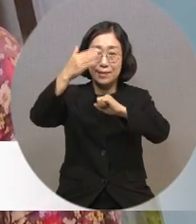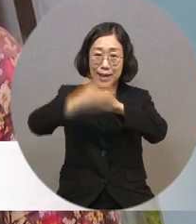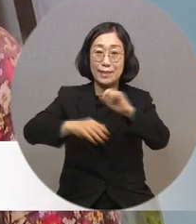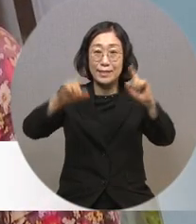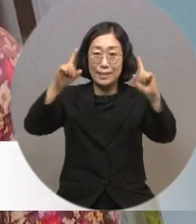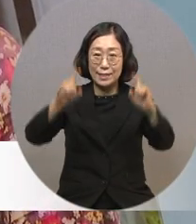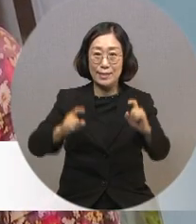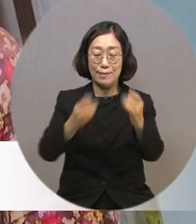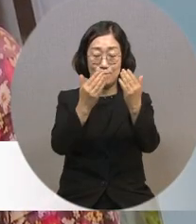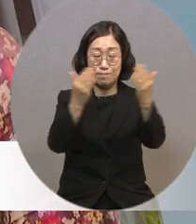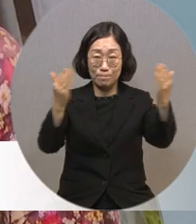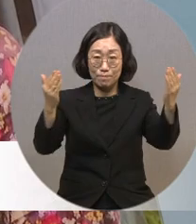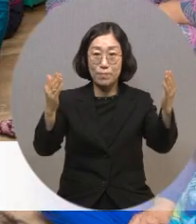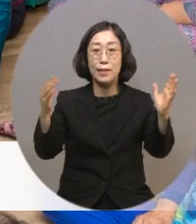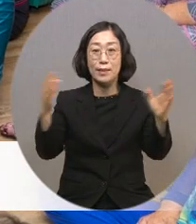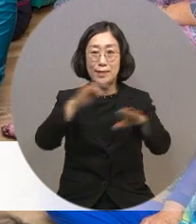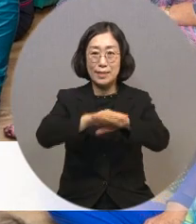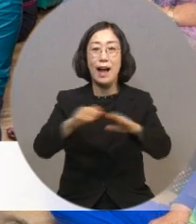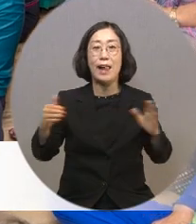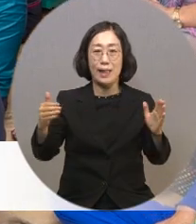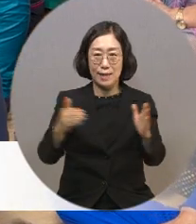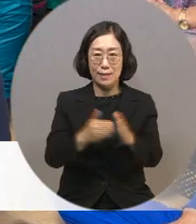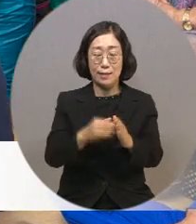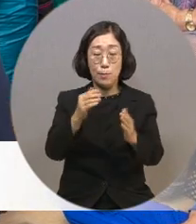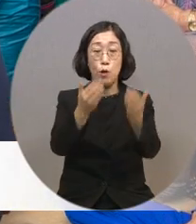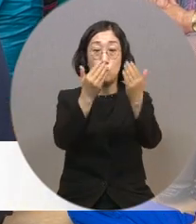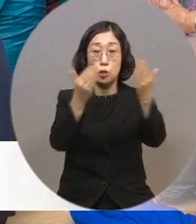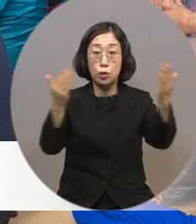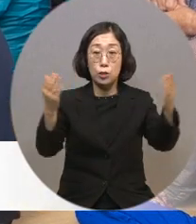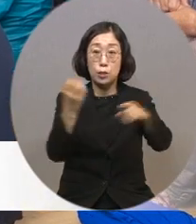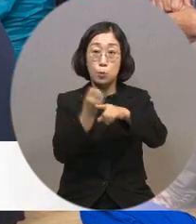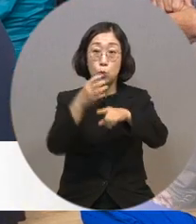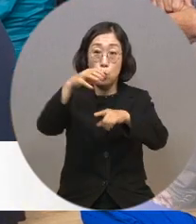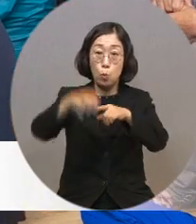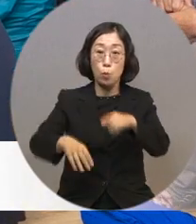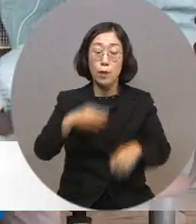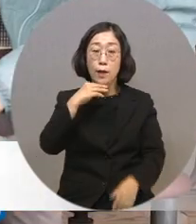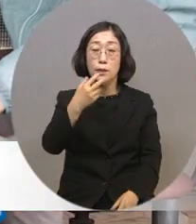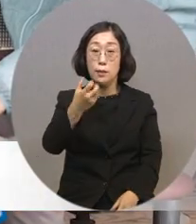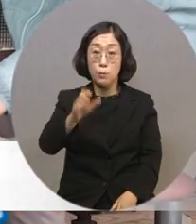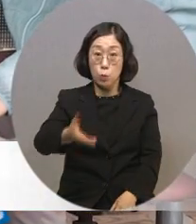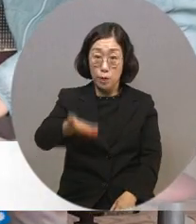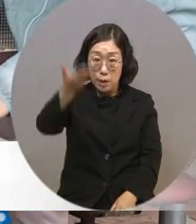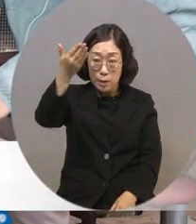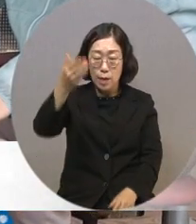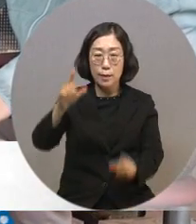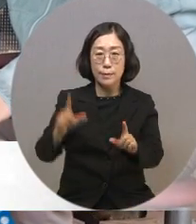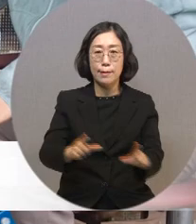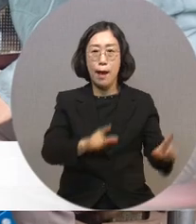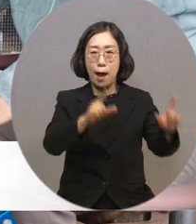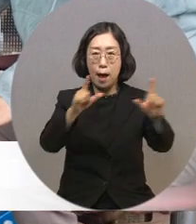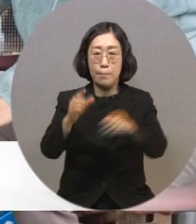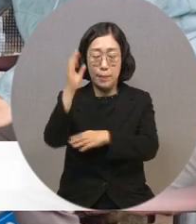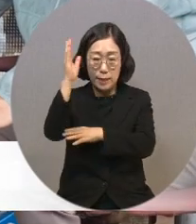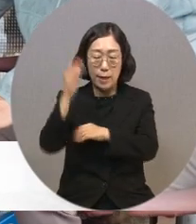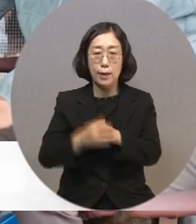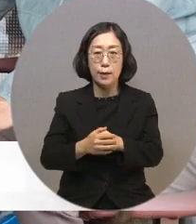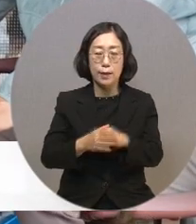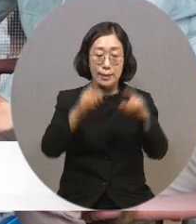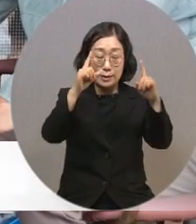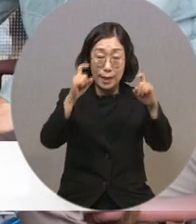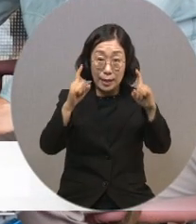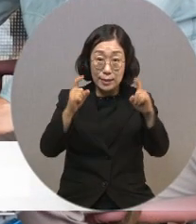성황리에 마무리 지었습니다. 이번 전시는 보성군 75세 이상 어르신들의 삶과 이야기를 지역